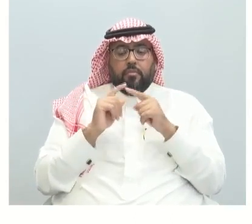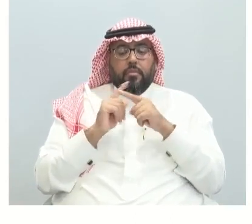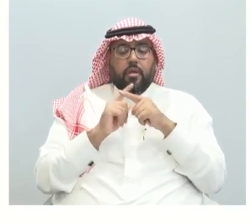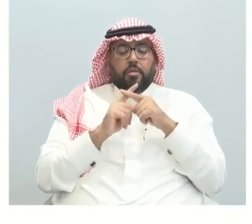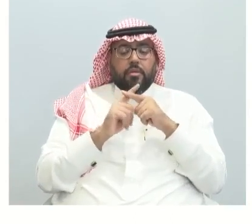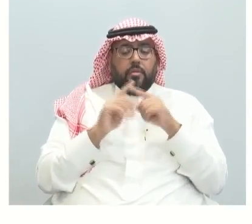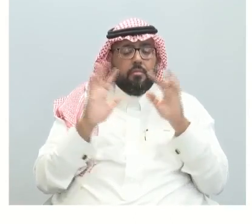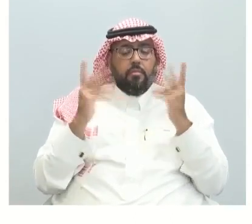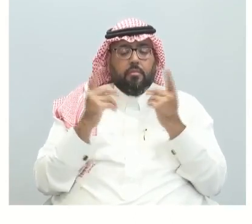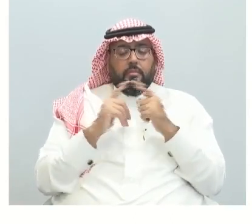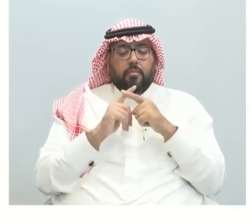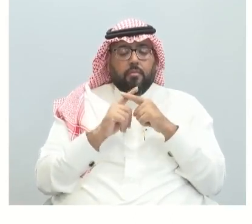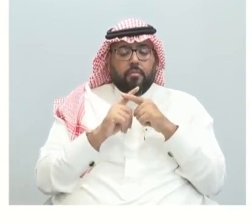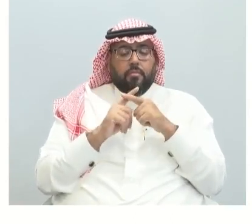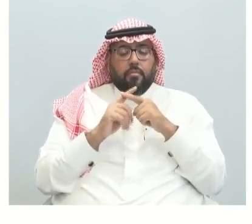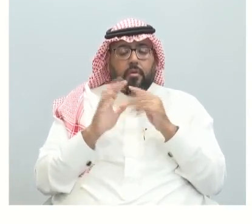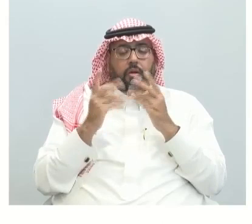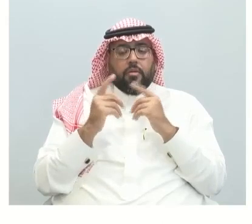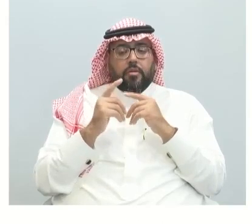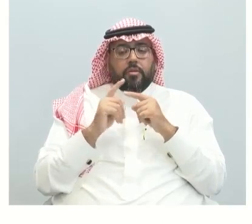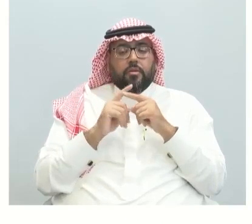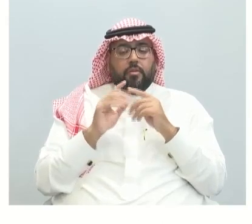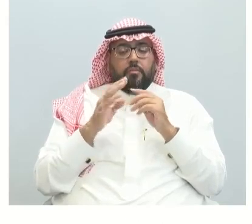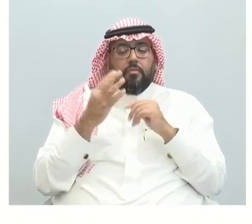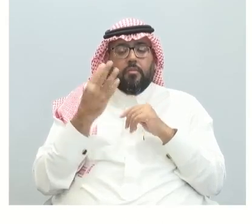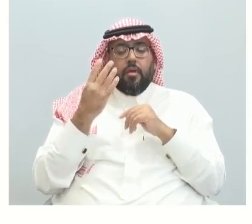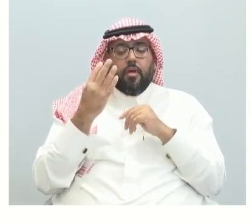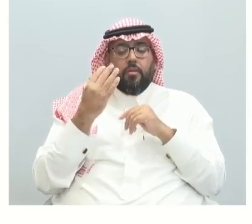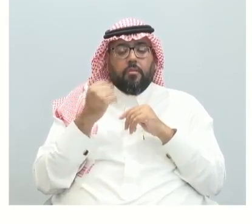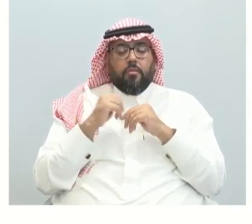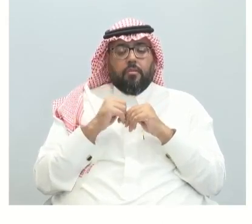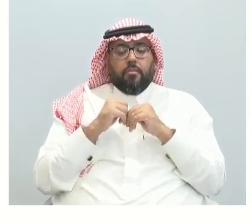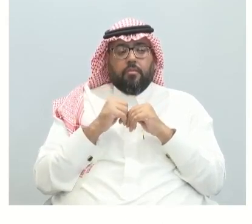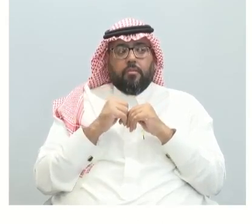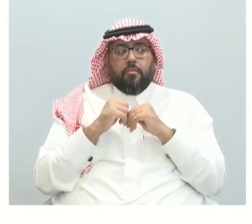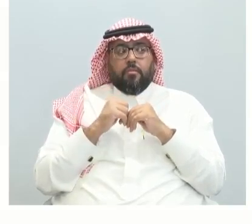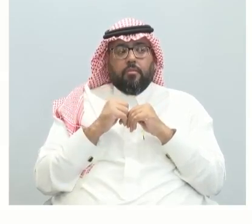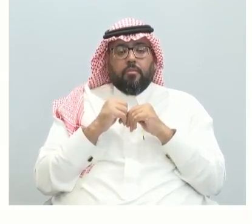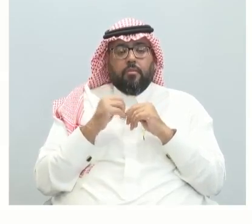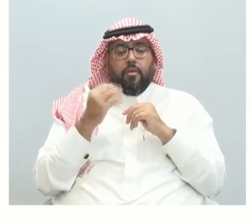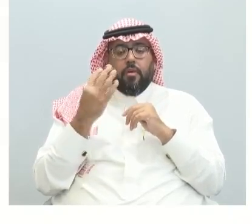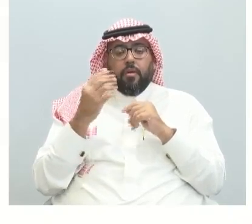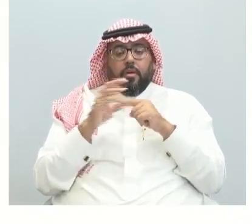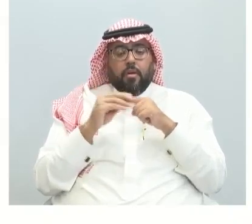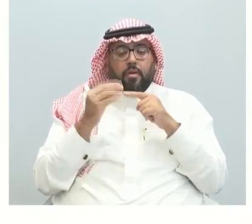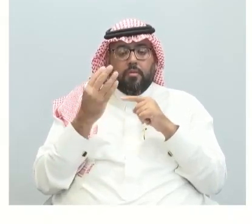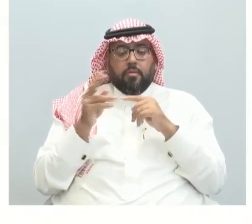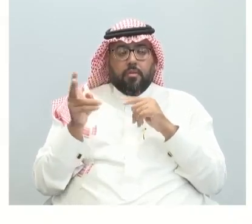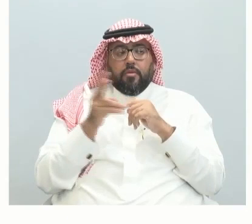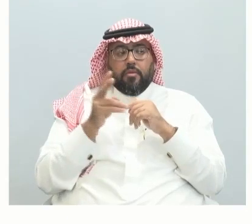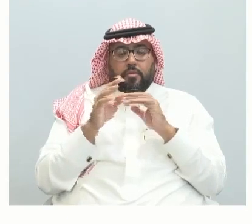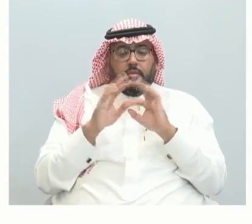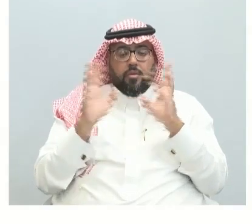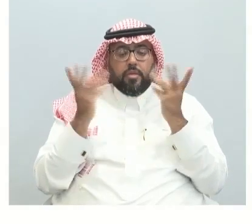على كم جزره كما طلب مني احسنتم على اربع جزرات اذا ناقص اربعه اصبح